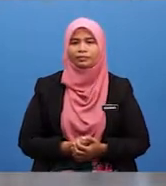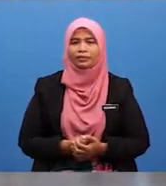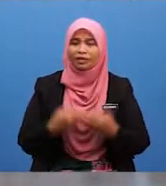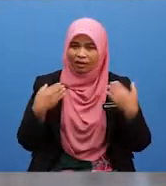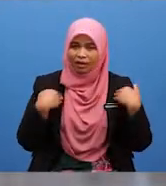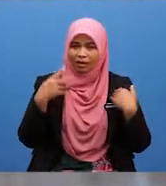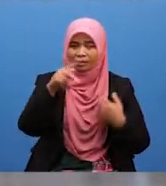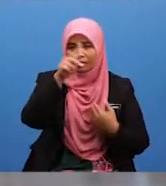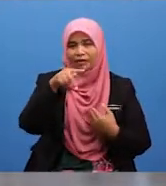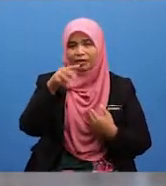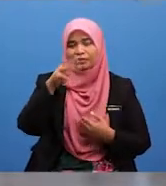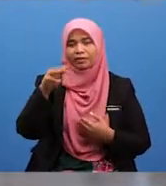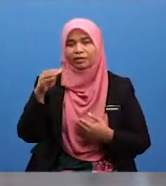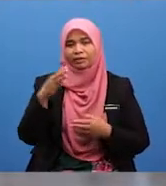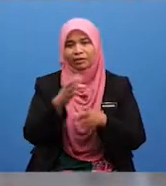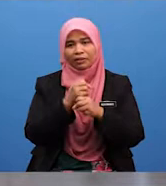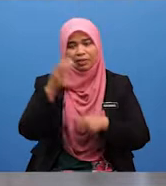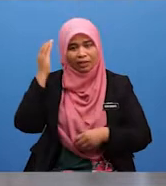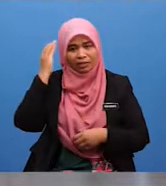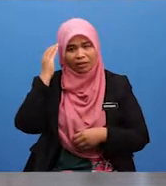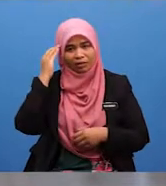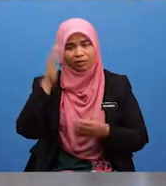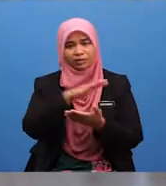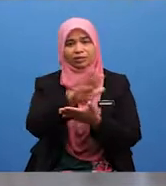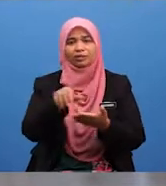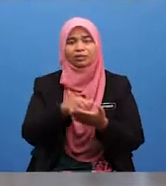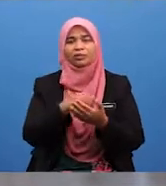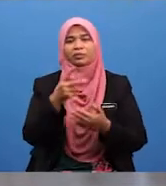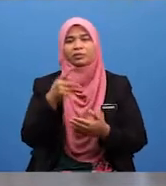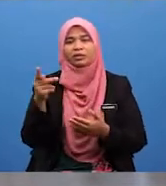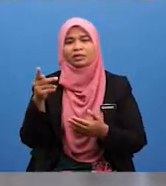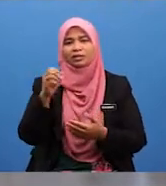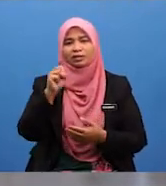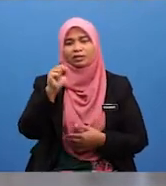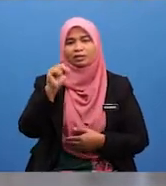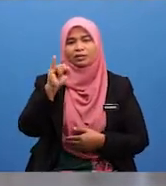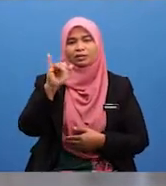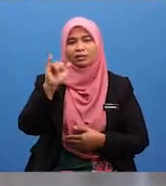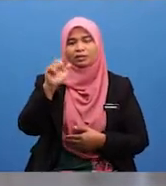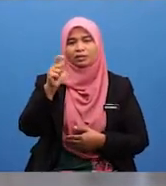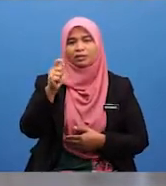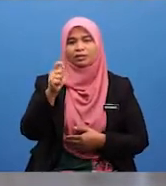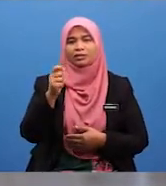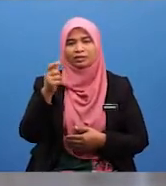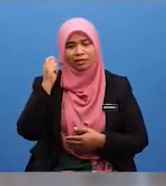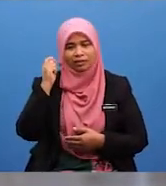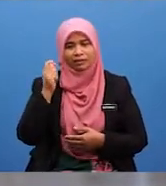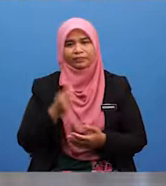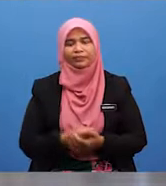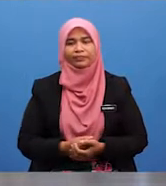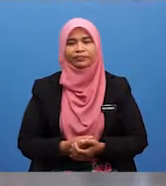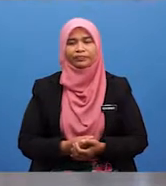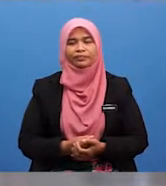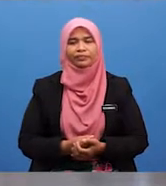Adakah murid-murid dapat mengetahui semua perkara samiat tadi jika tidak diceritakan dalam Al-Quran dan